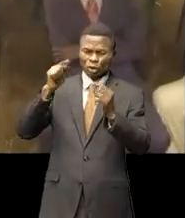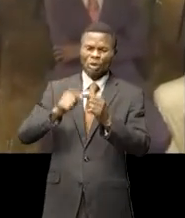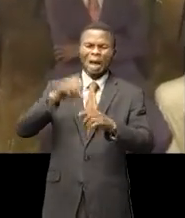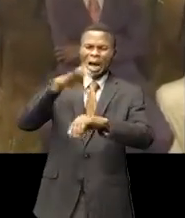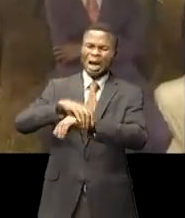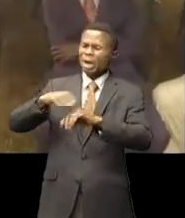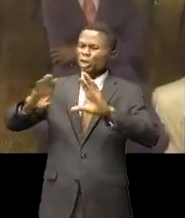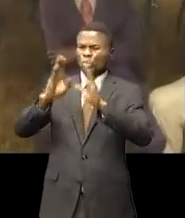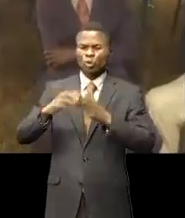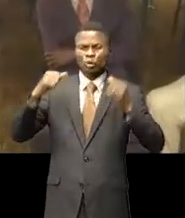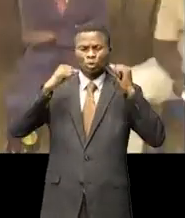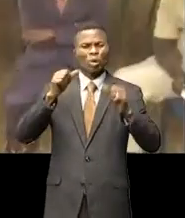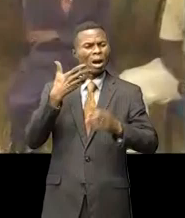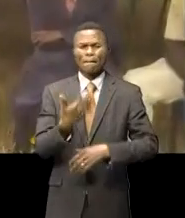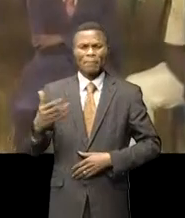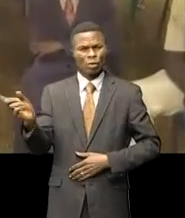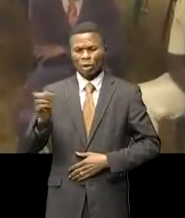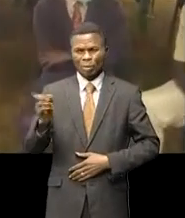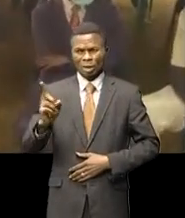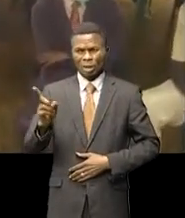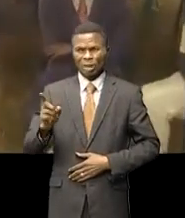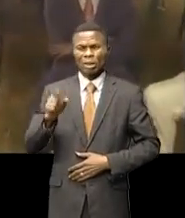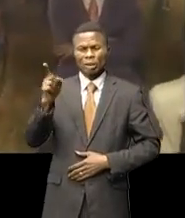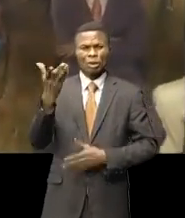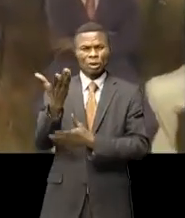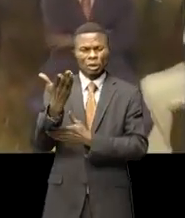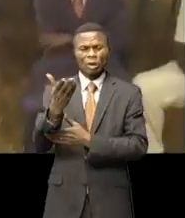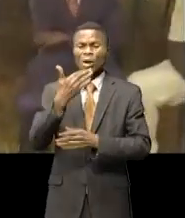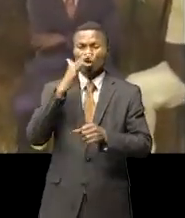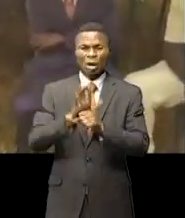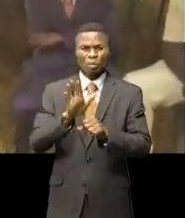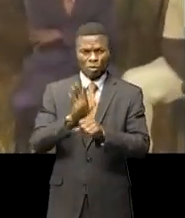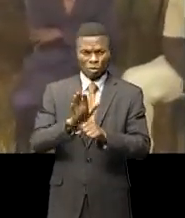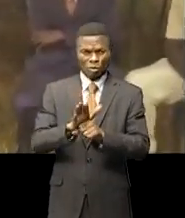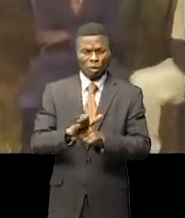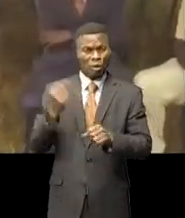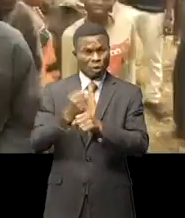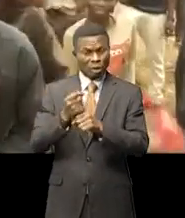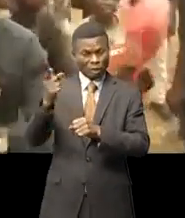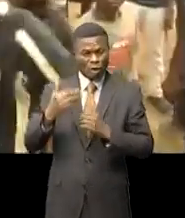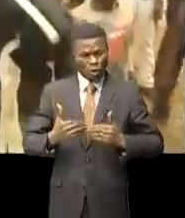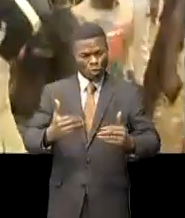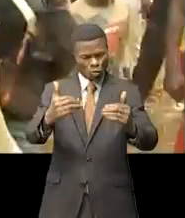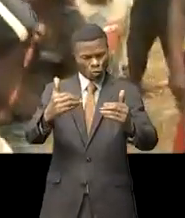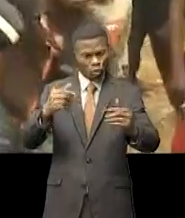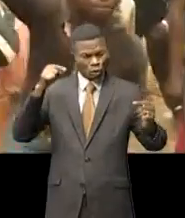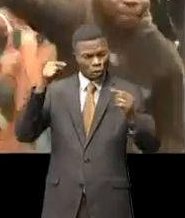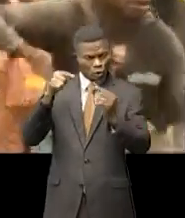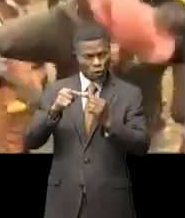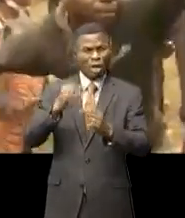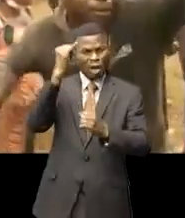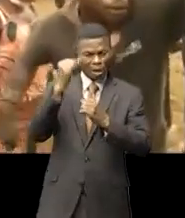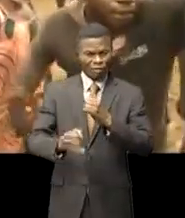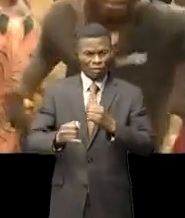et alors sans pitié. Le gouverneur Etchundala a rassuré davantage que cette opération va se poursuivre jusqu'à